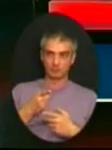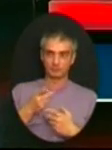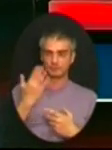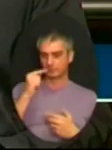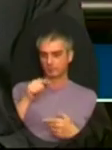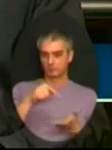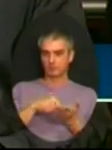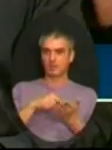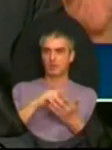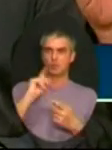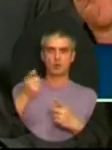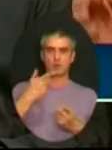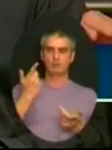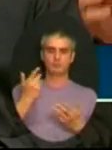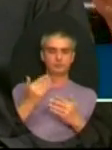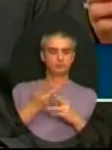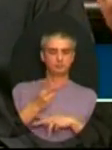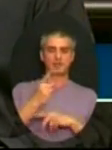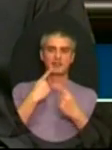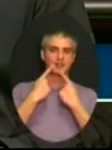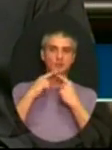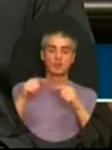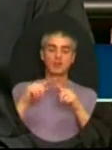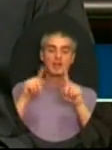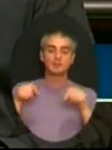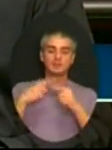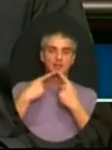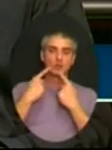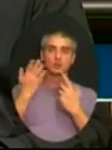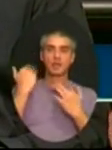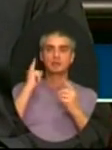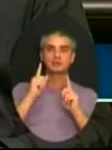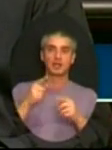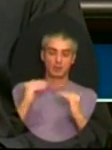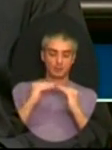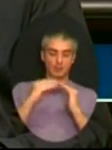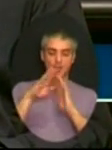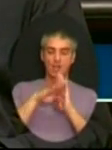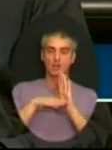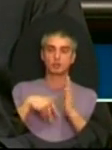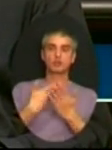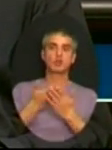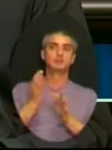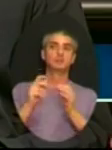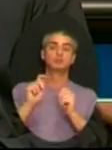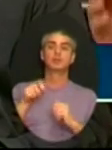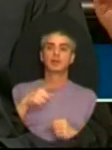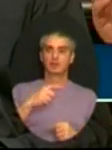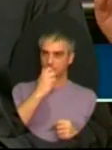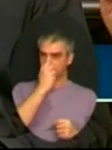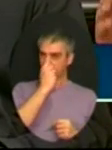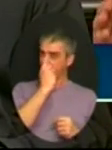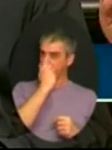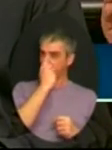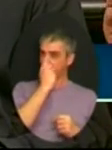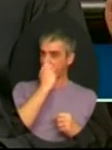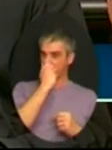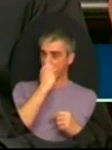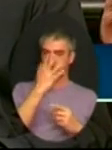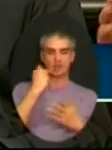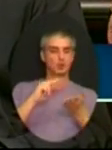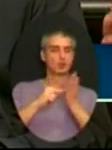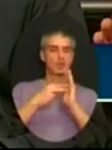היו על זה שכולם פורצים את מסגרת הדיון, כי זה, המסגרת הדיון הייתה אמורה להיות, לפי הנחיות, היועץ המשפטי של הכנסת, על התחקיר,